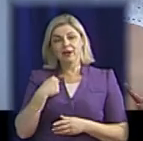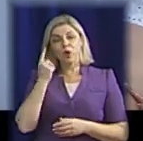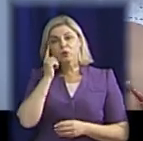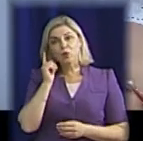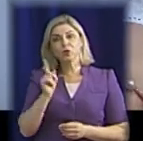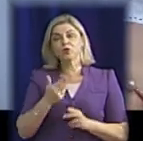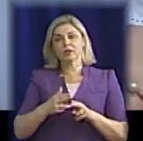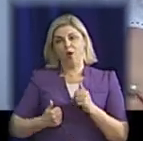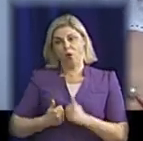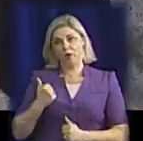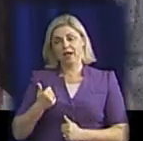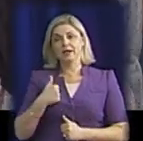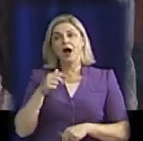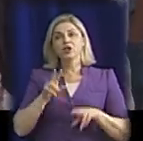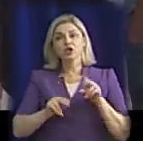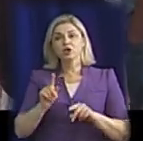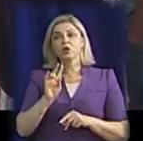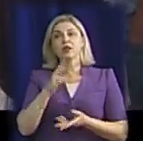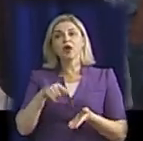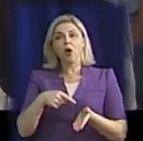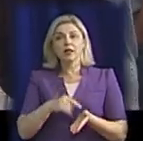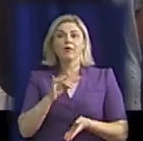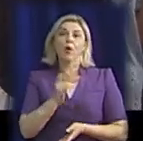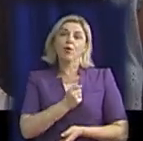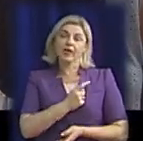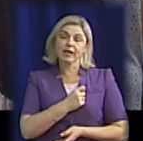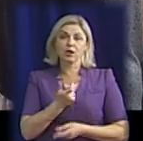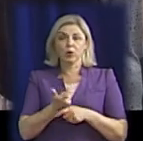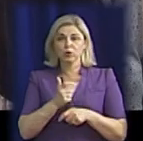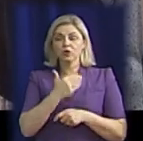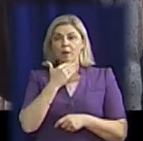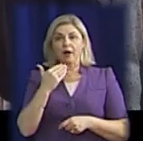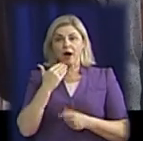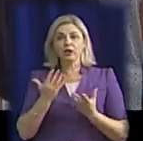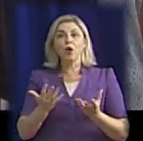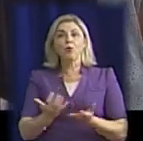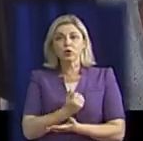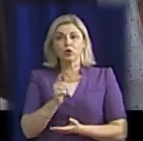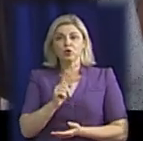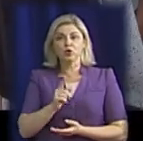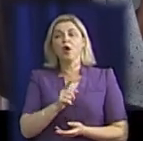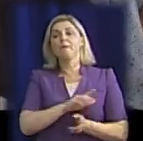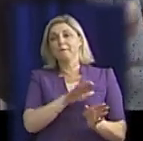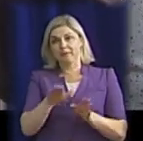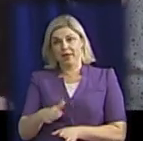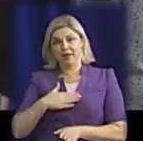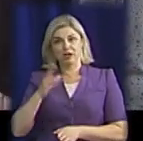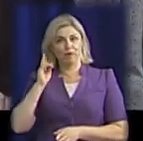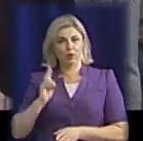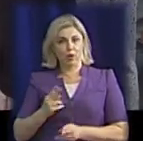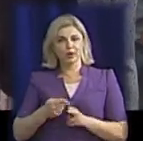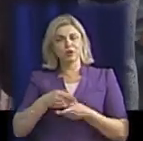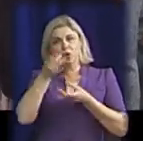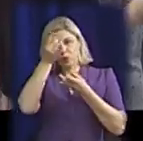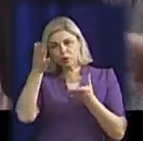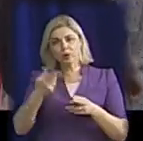це гордість. Я вважаю, що і Миколаїв, і Одеса дуже багато отримали з тим, що прийшов наш флот. Це культура,